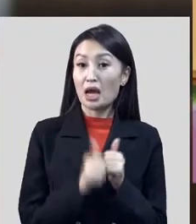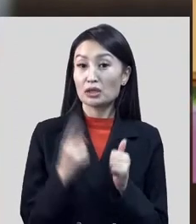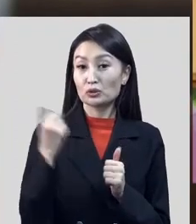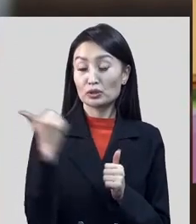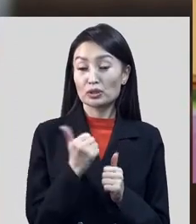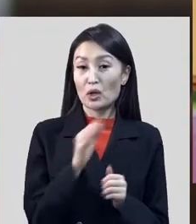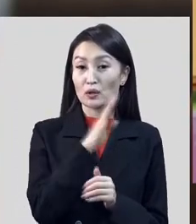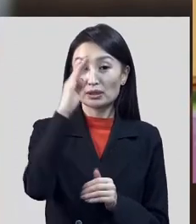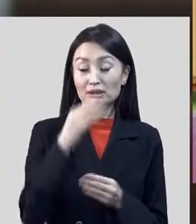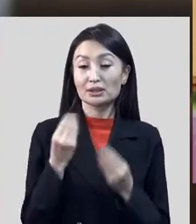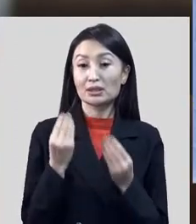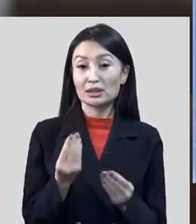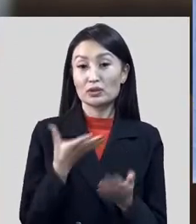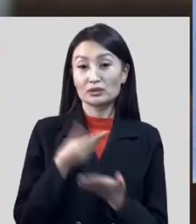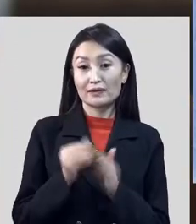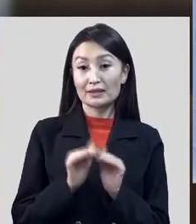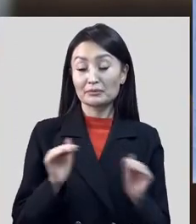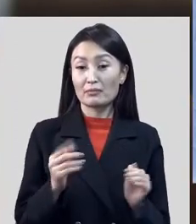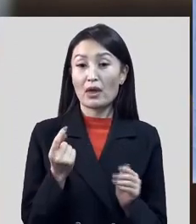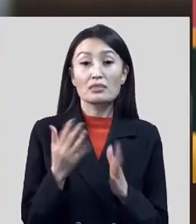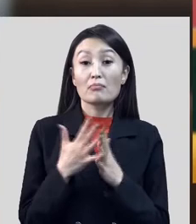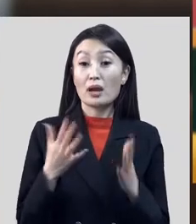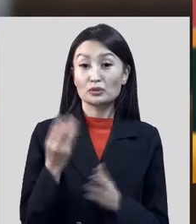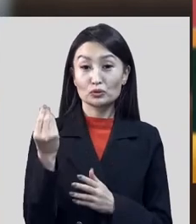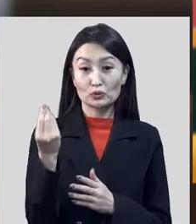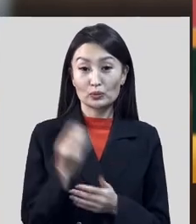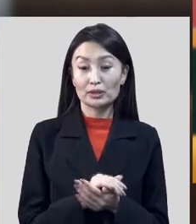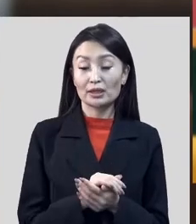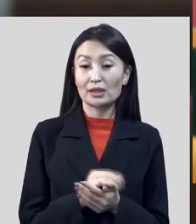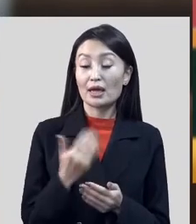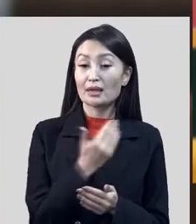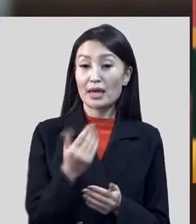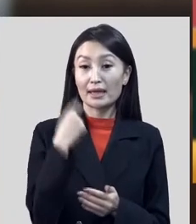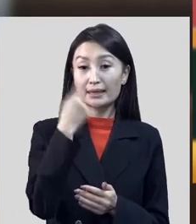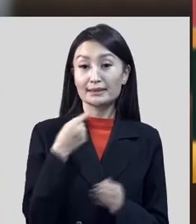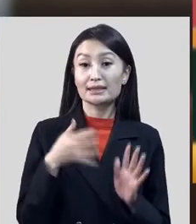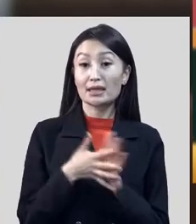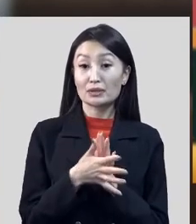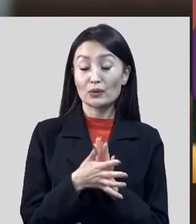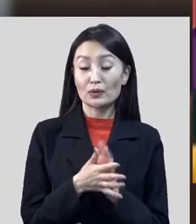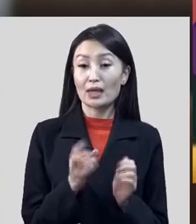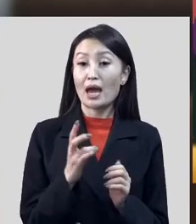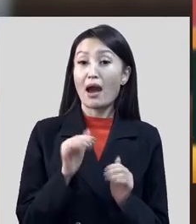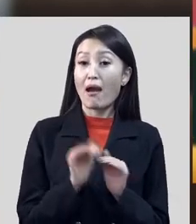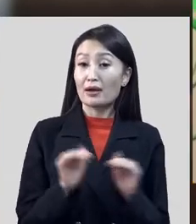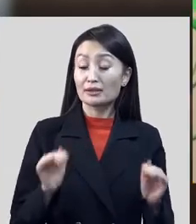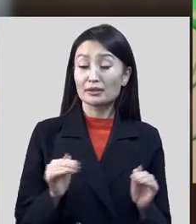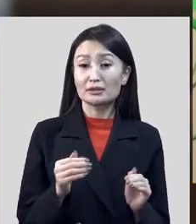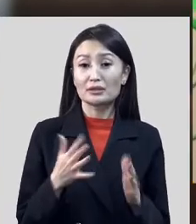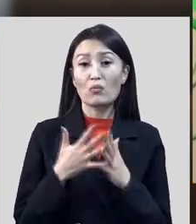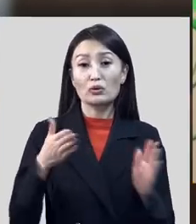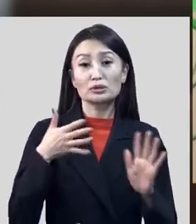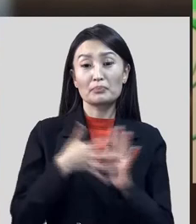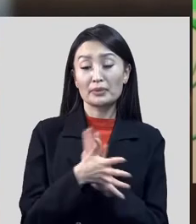родитель выдают своим детишкам небольшую сумму денег на их личные расходы а детишки часто тратят